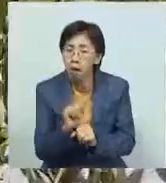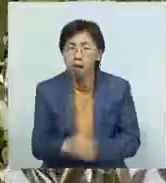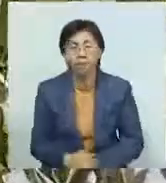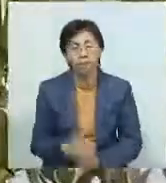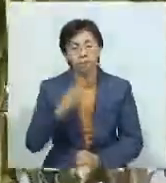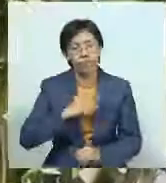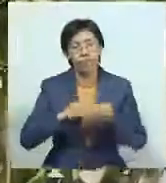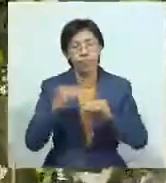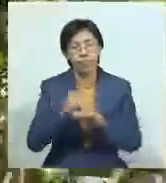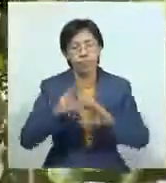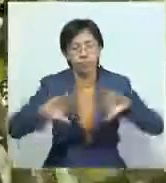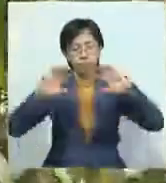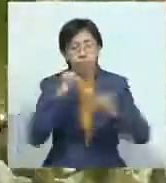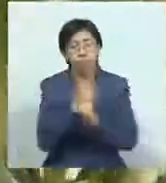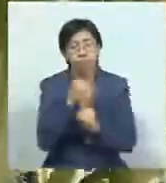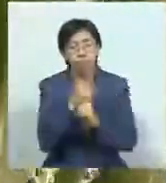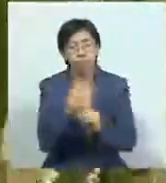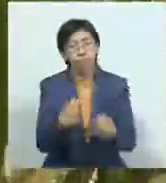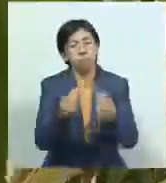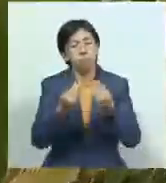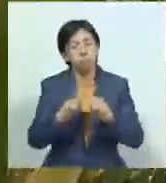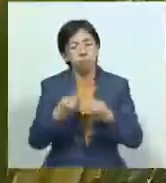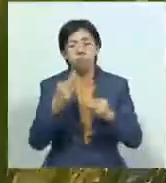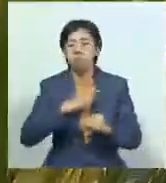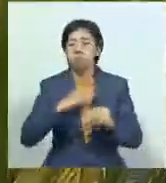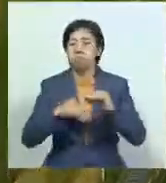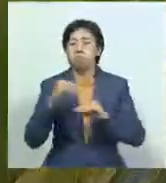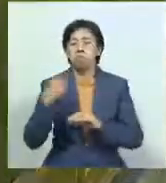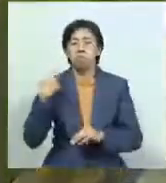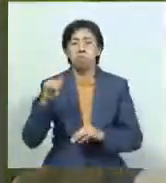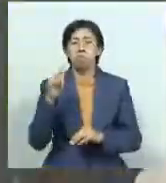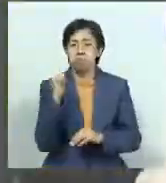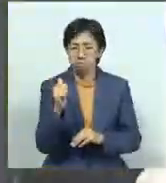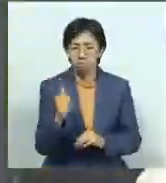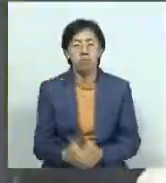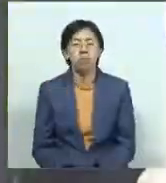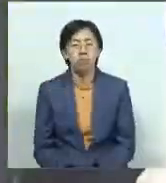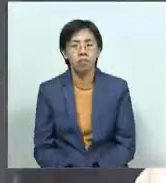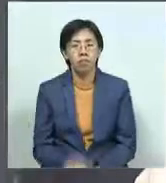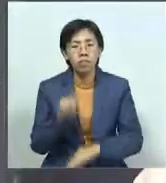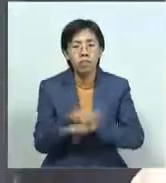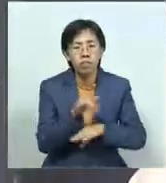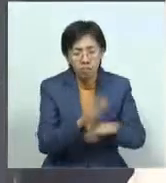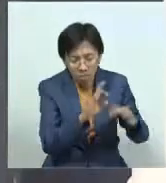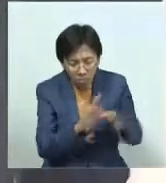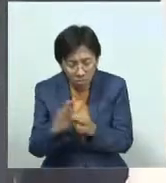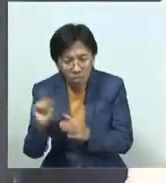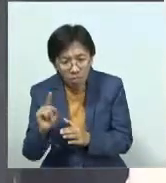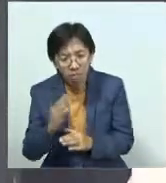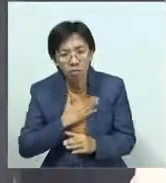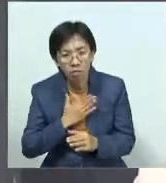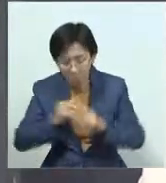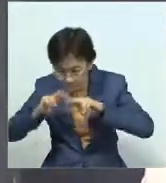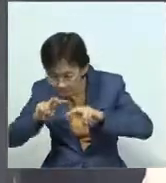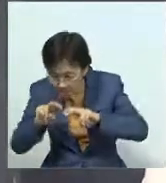ทุกโครงการที่รัฐบาลทำให้นะคะเป็นโครงการที่มีประโยชน์มากๆส่วนในเรื่องของเอาเน็ตประชารัฐมาทำให้เราแบบสามารถสืบค้น